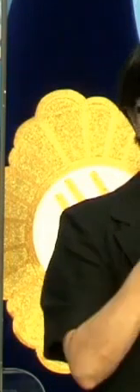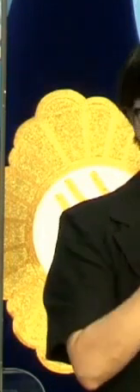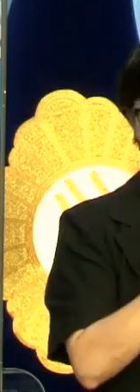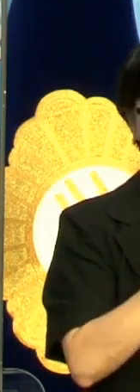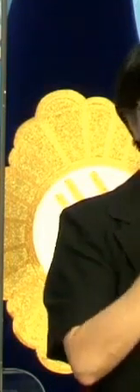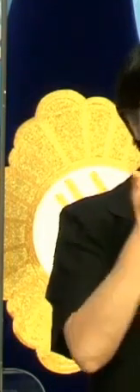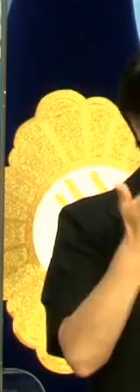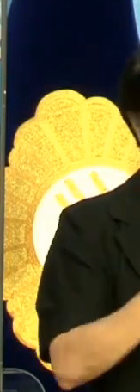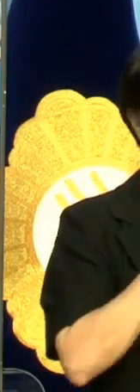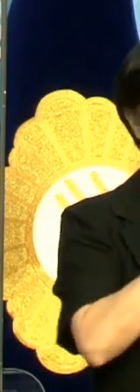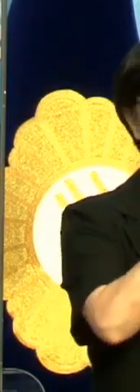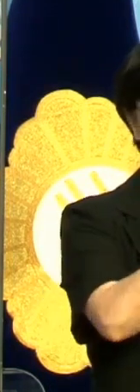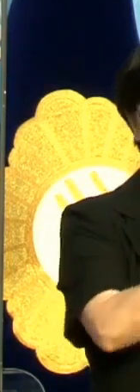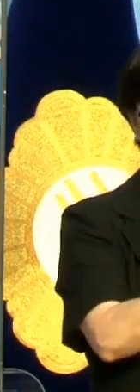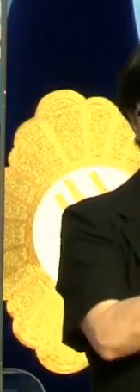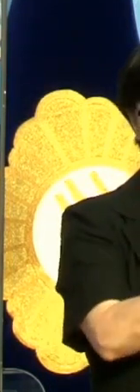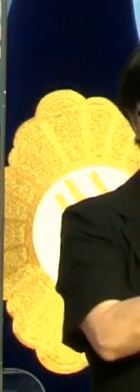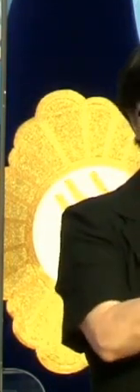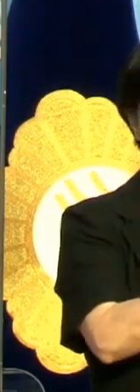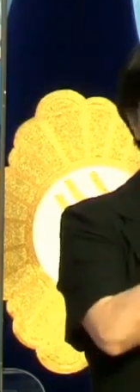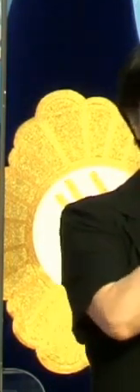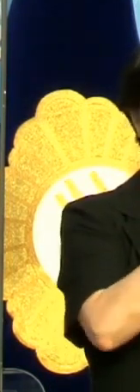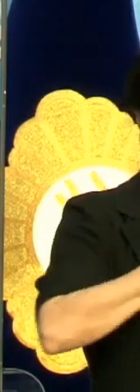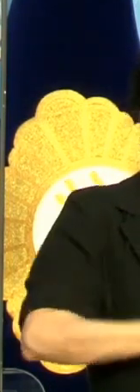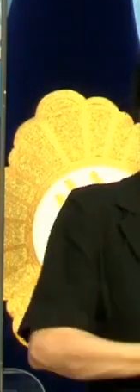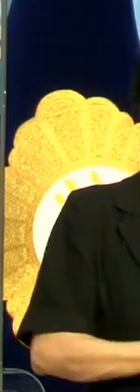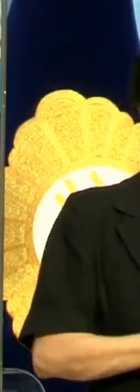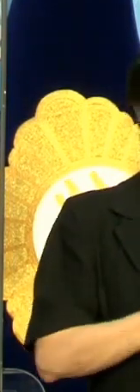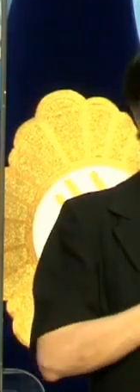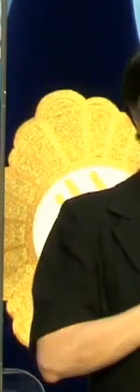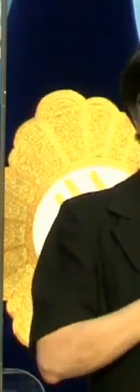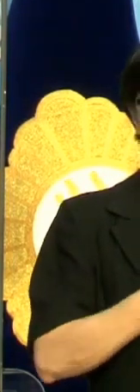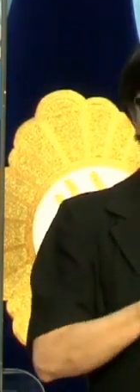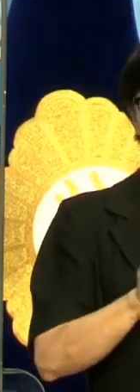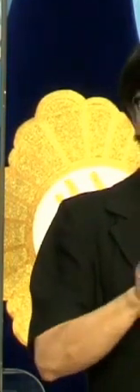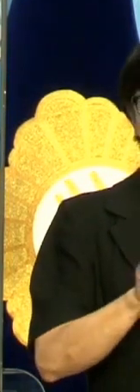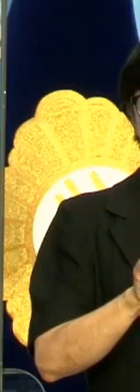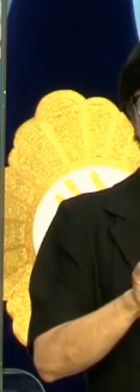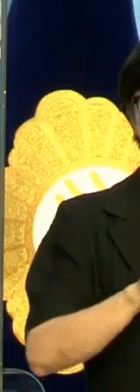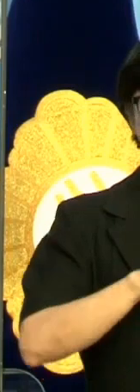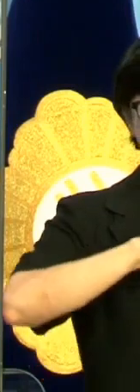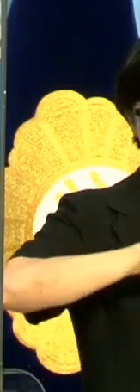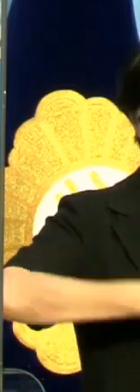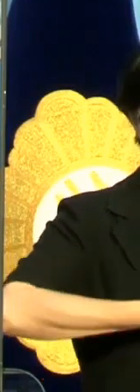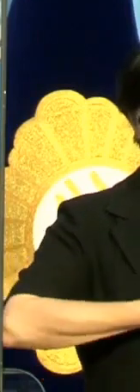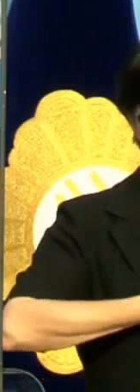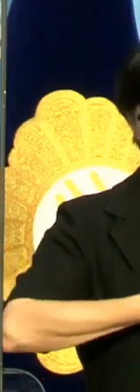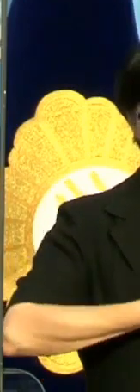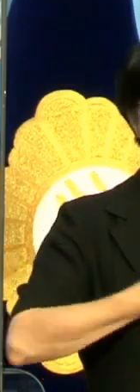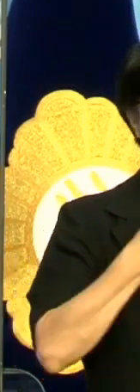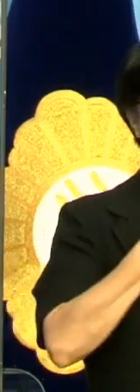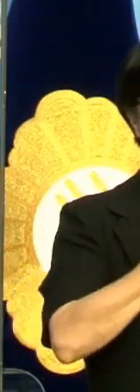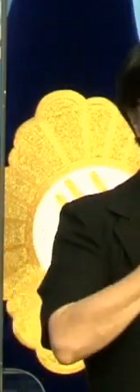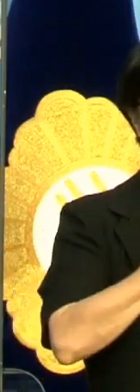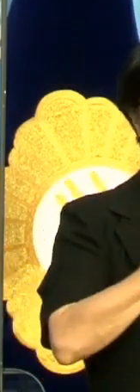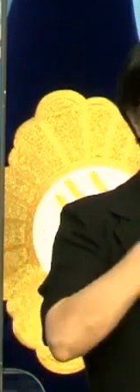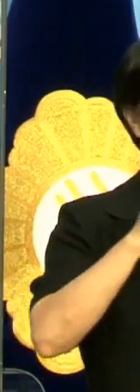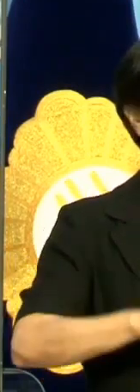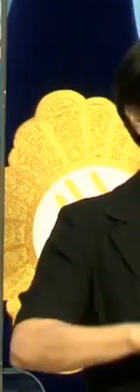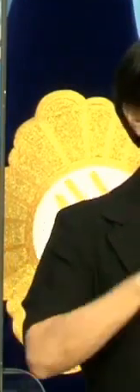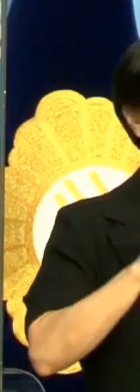추가 요청 등에 있어서 줌의 장관 의 자녀는 복자 적으로 판단하고 행동하여 쓰며 주변 지인의